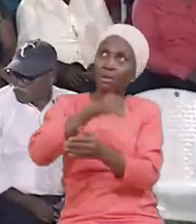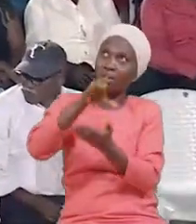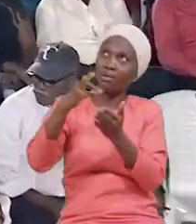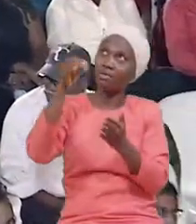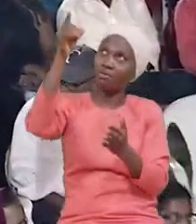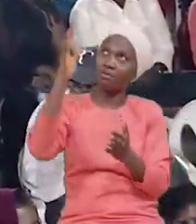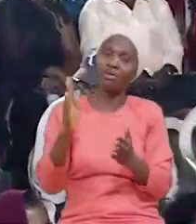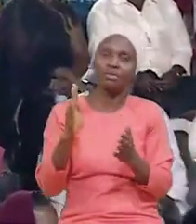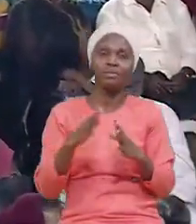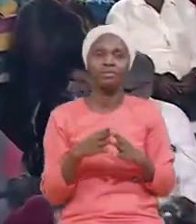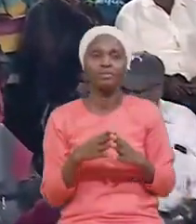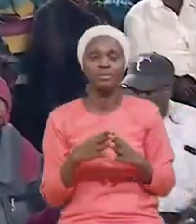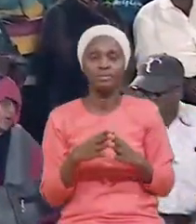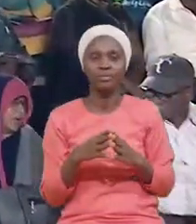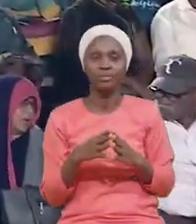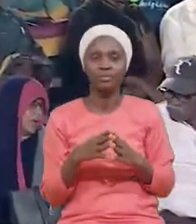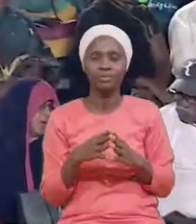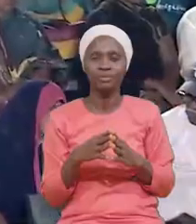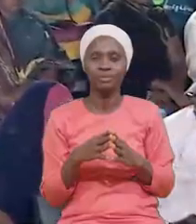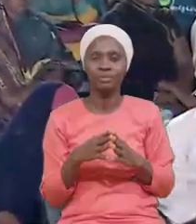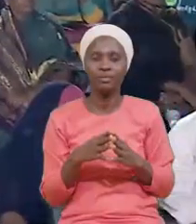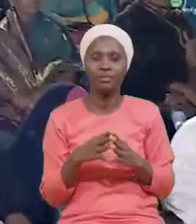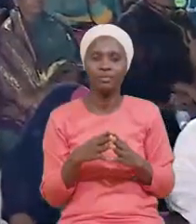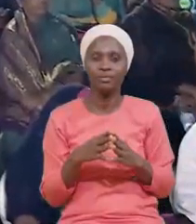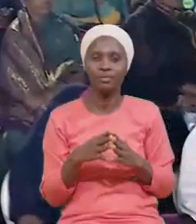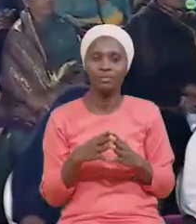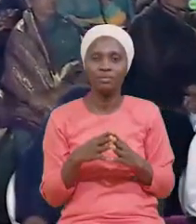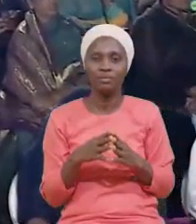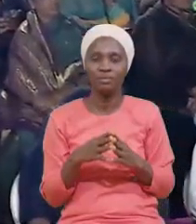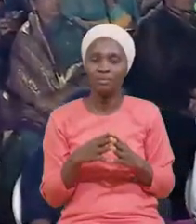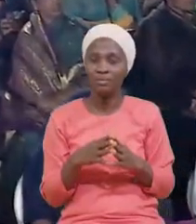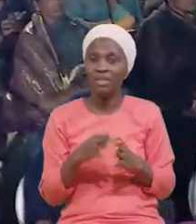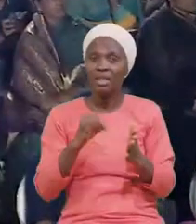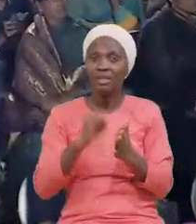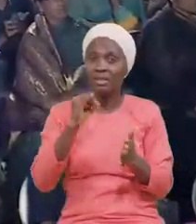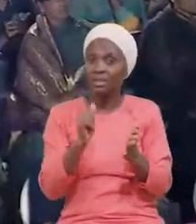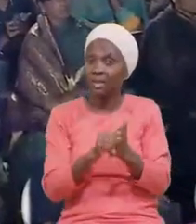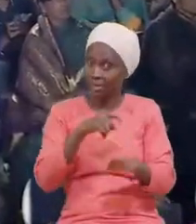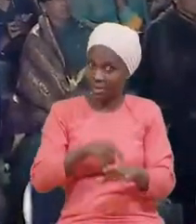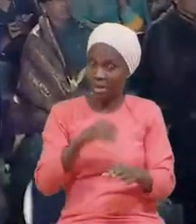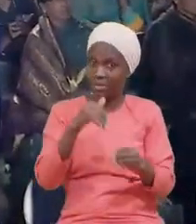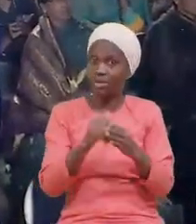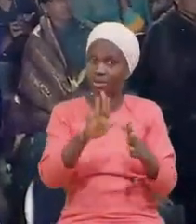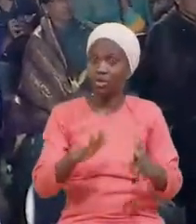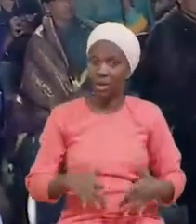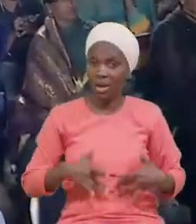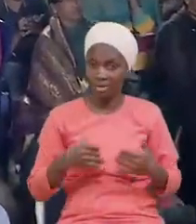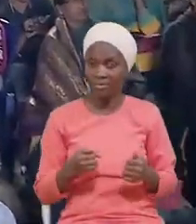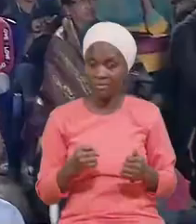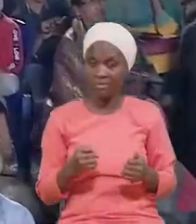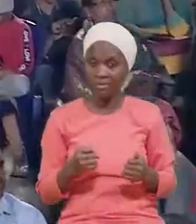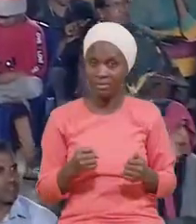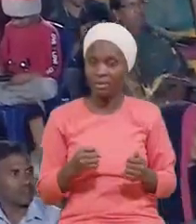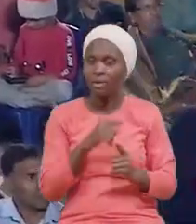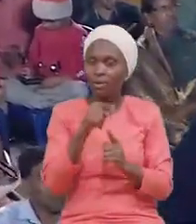ఈ దేవుని గొర్రెపిల్ల మీద ఏకాగ్రత నిలపండి. It's at that time in your life. అటువంటి సమయములో మీ జీవితంలో.